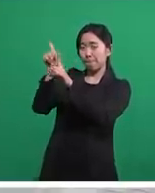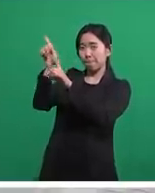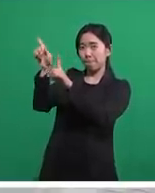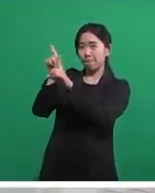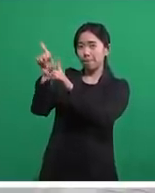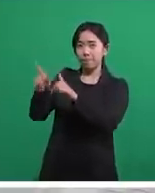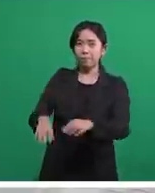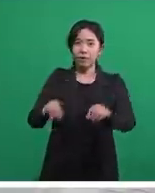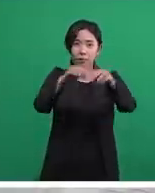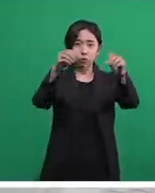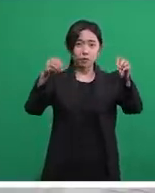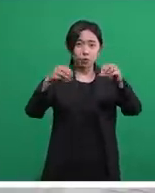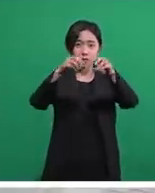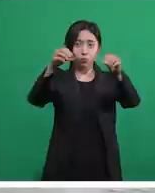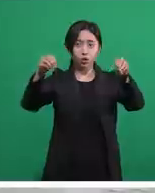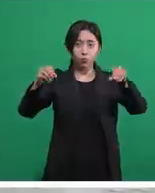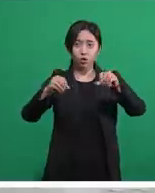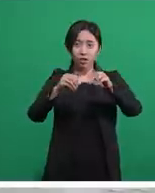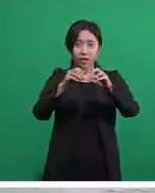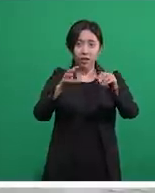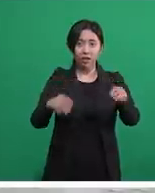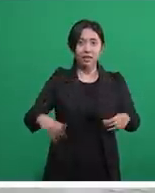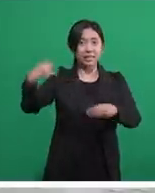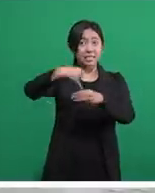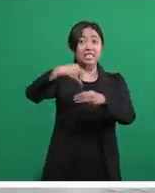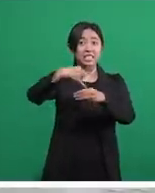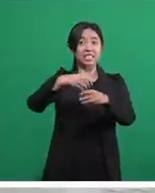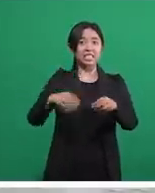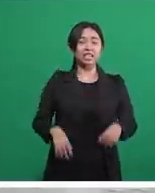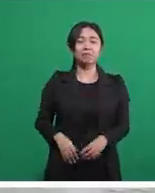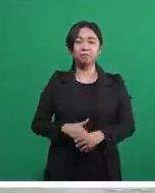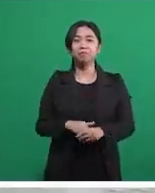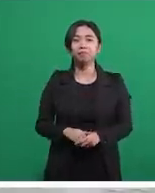Kemudian butir-butir yang penuh isinya dalam bulir itu.